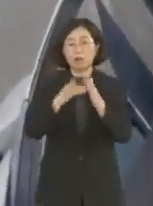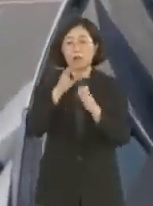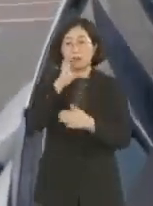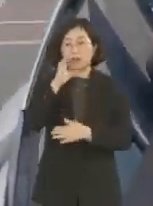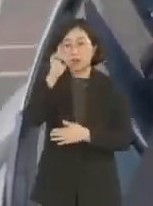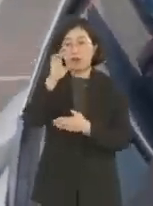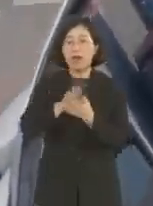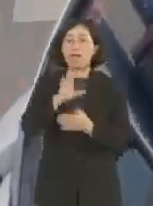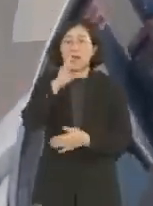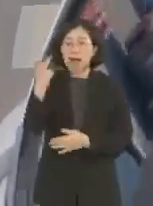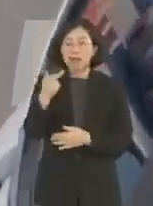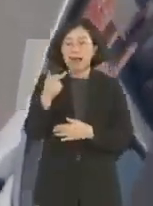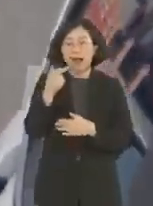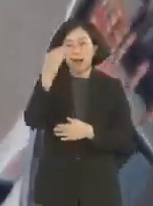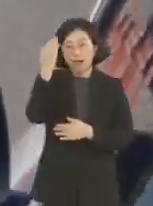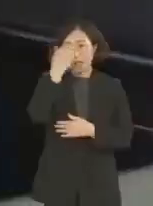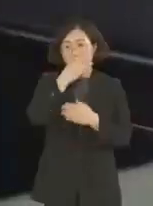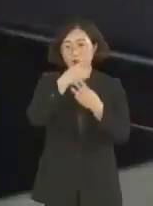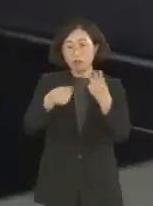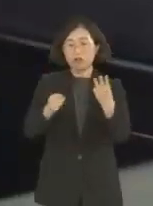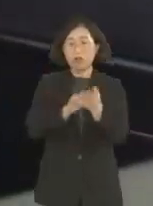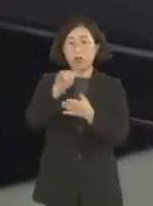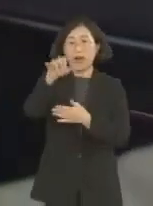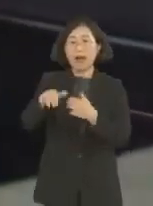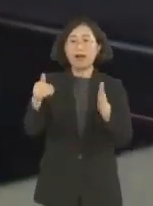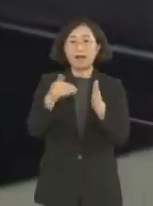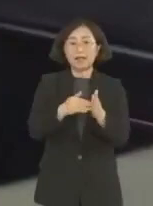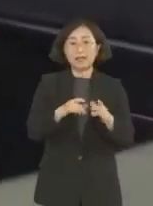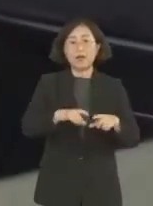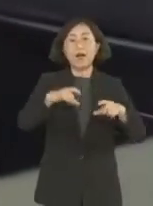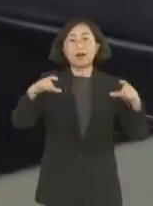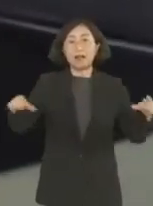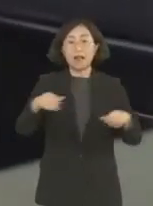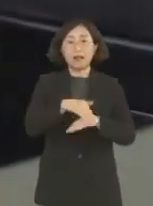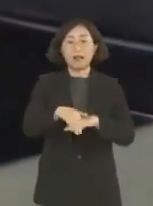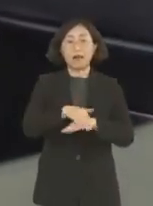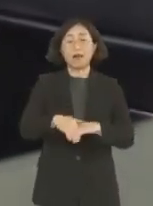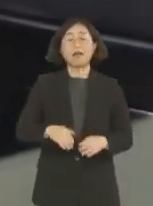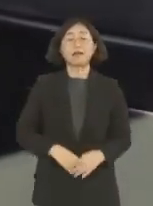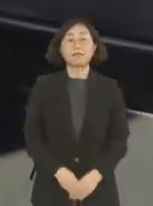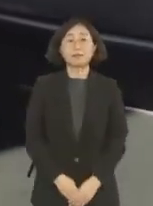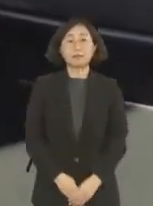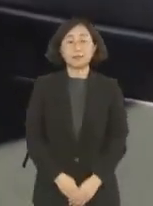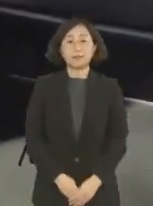천안, 아산, 청주공항까지 확대 적용할 예정입니다. TJB 이수복입니다.